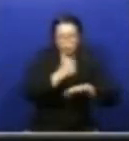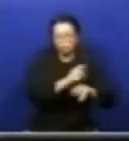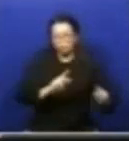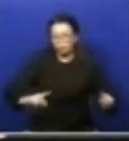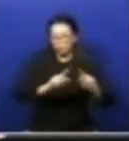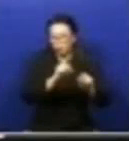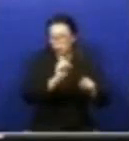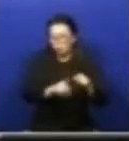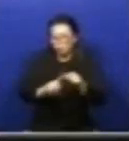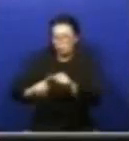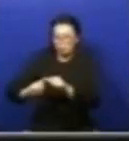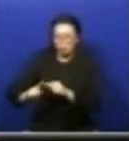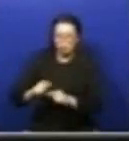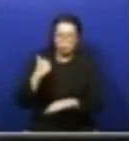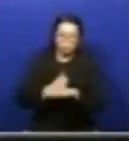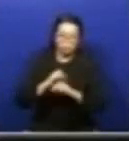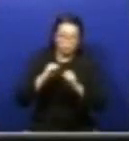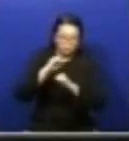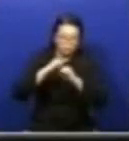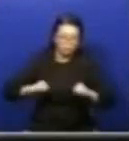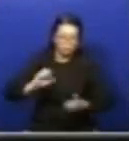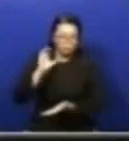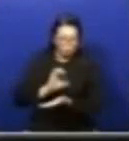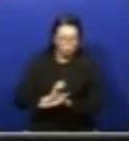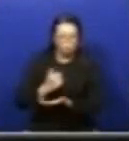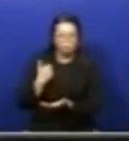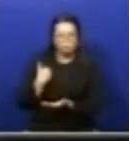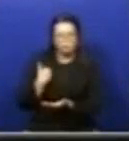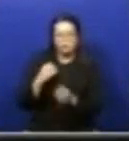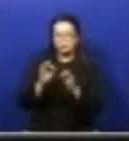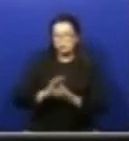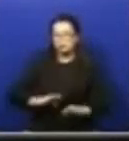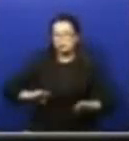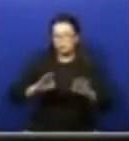ผู้อำนวยการสำนักงบที่นั่งอยู่ในห้องนี้มีส่วนสำคัญ